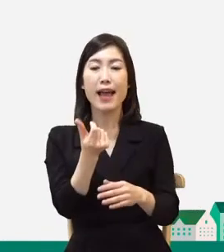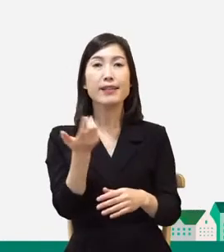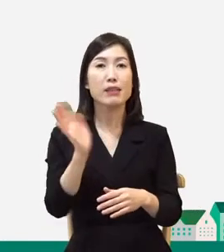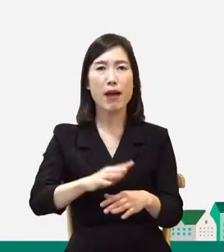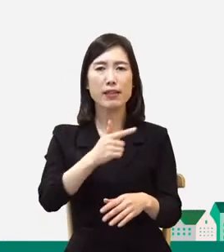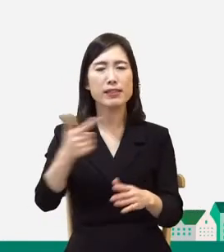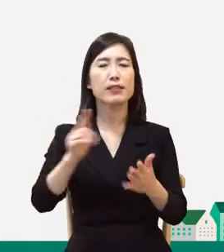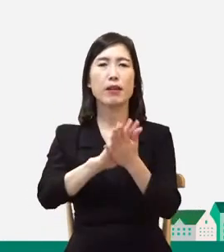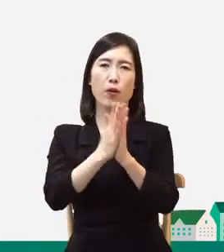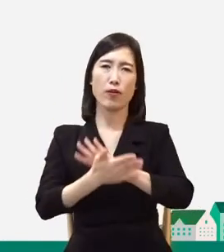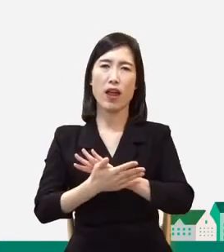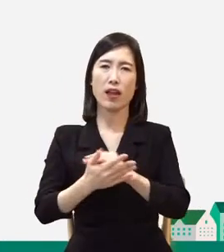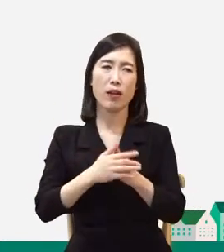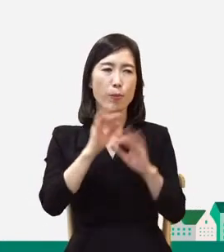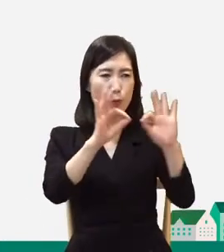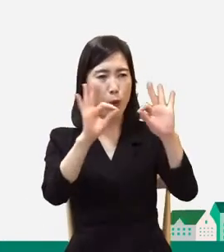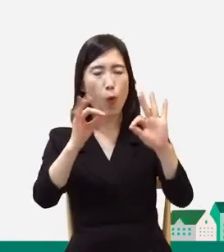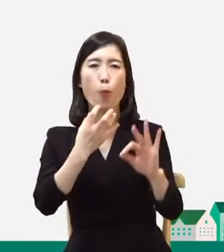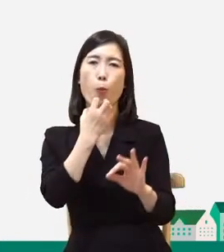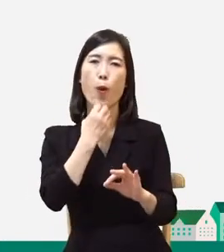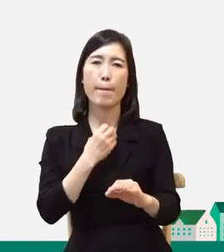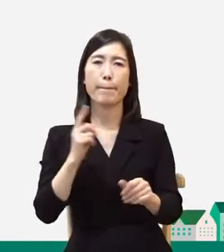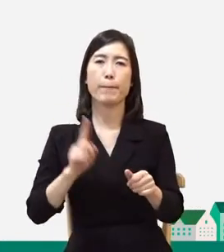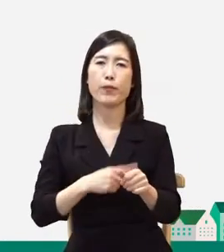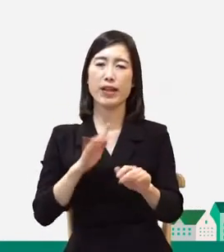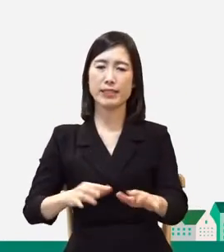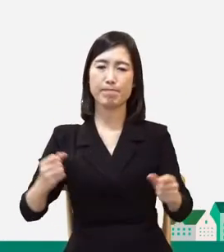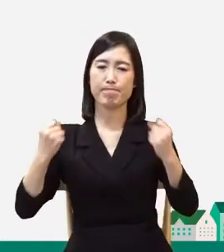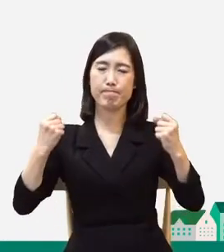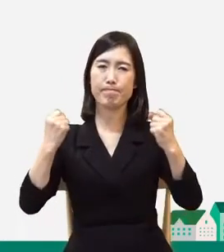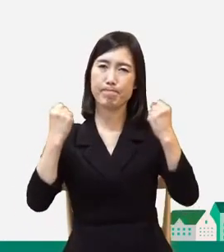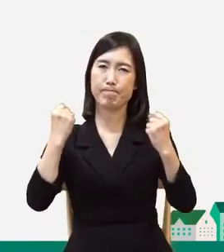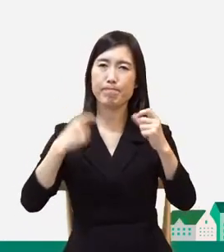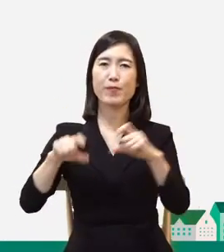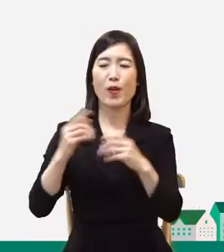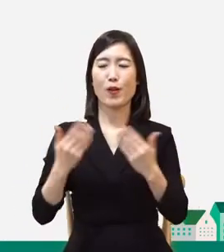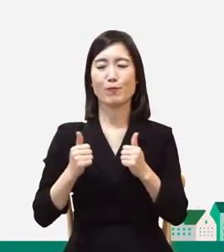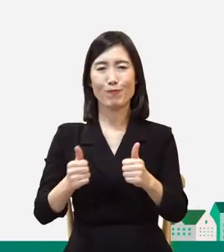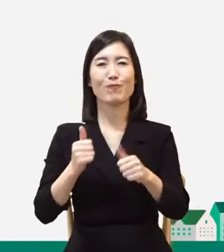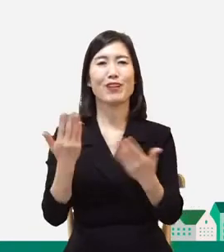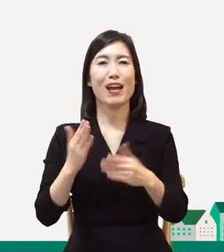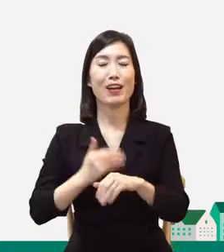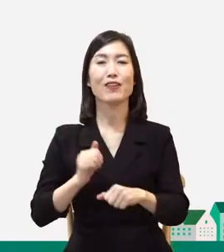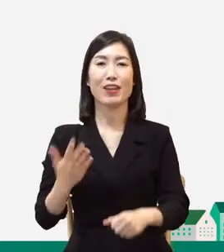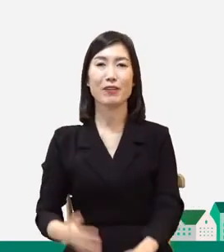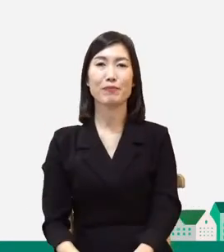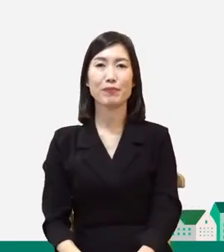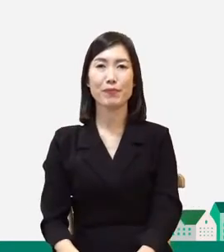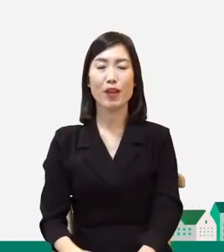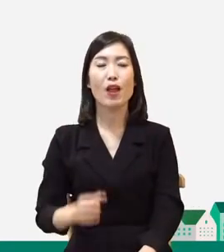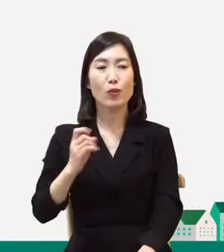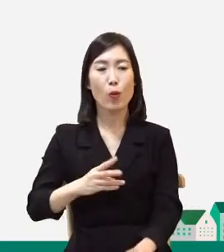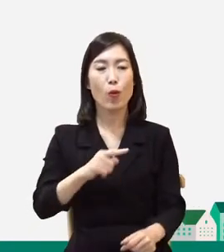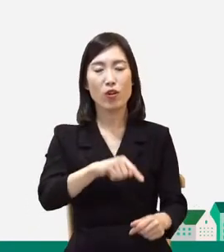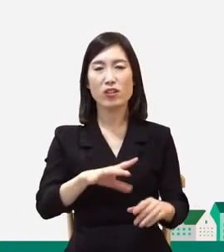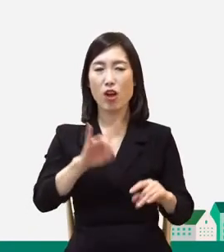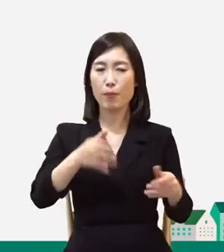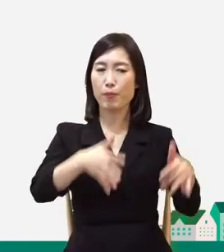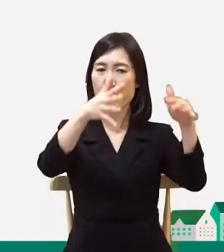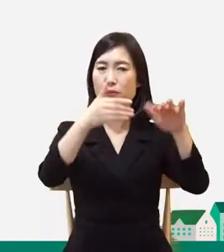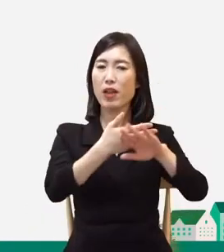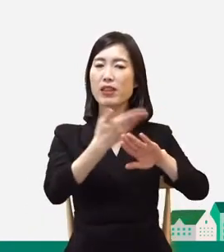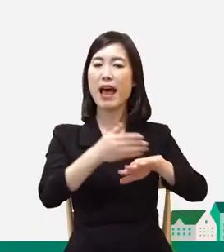저희를 이곳에 있게 한 원동력이 아닌가 합니다. 더불어 지역사회도 갑자기 주변에 나타난 장애인들에 대해 처음에